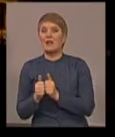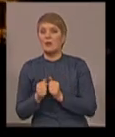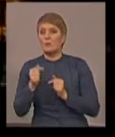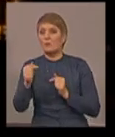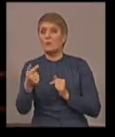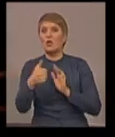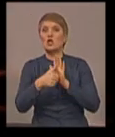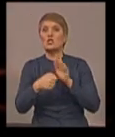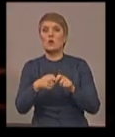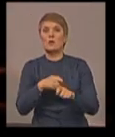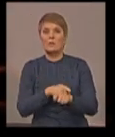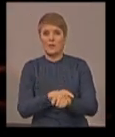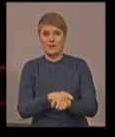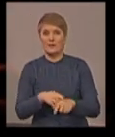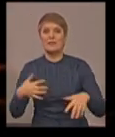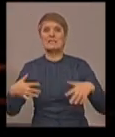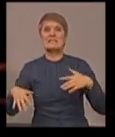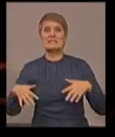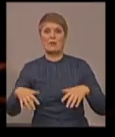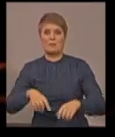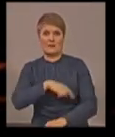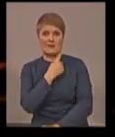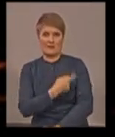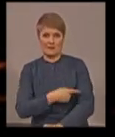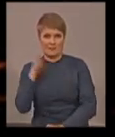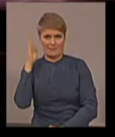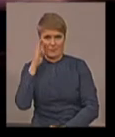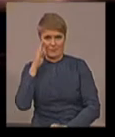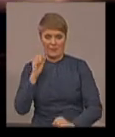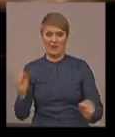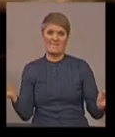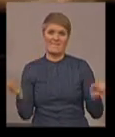Воду рятувальникам довелося підвозити. В будівлі вигорів дах і горішній поверх.